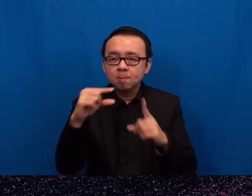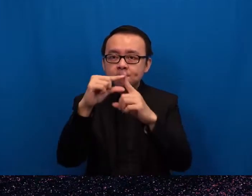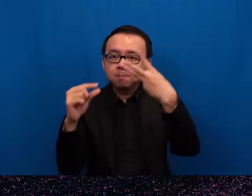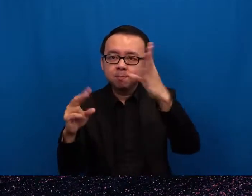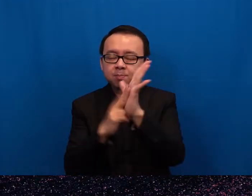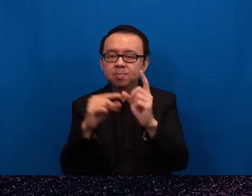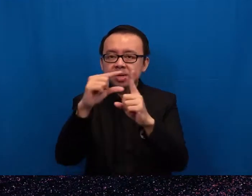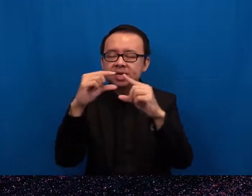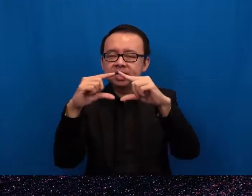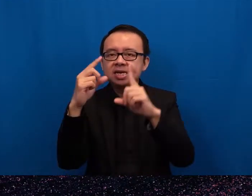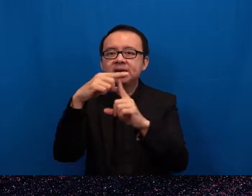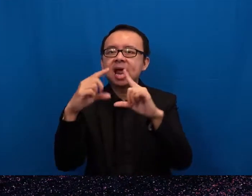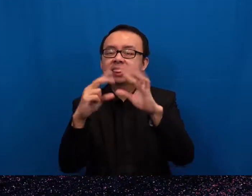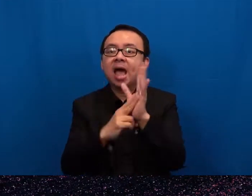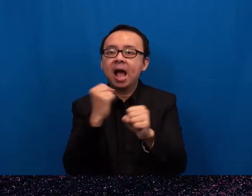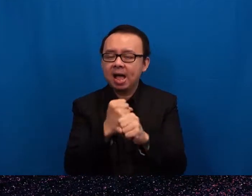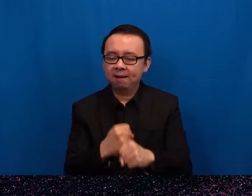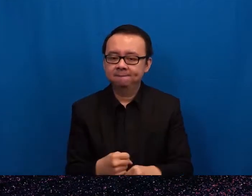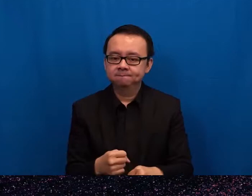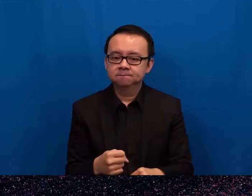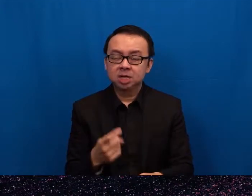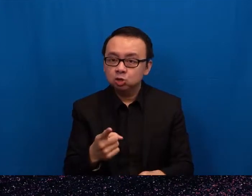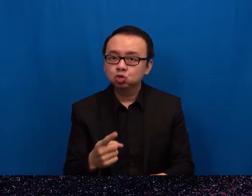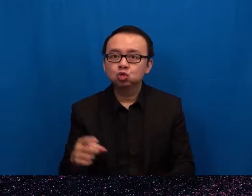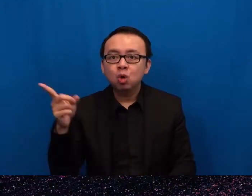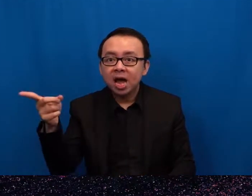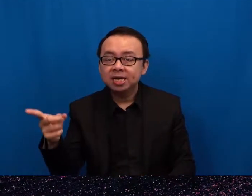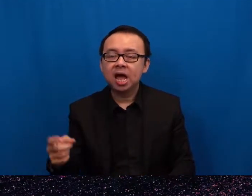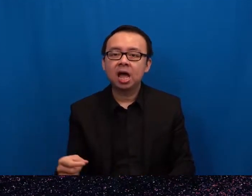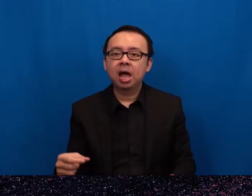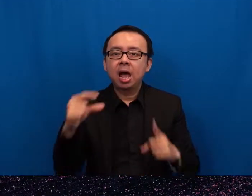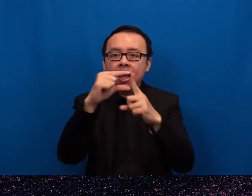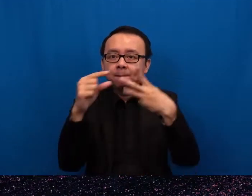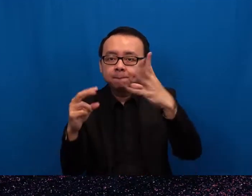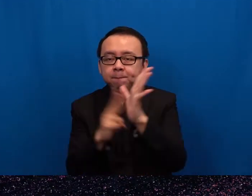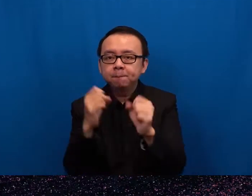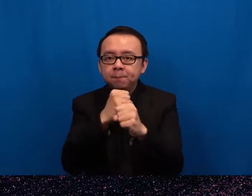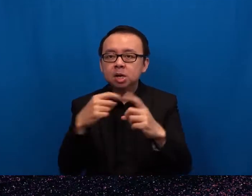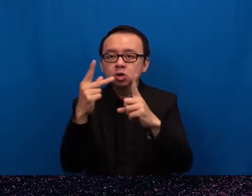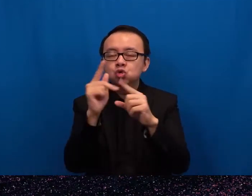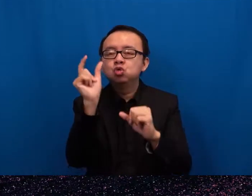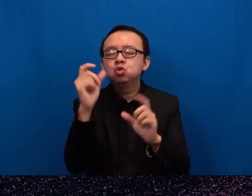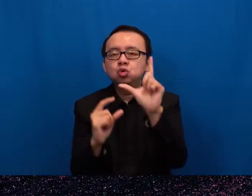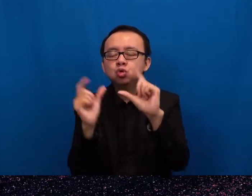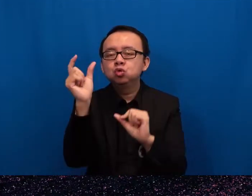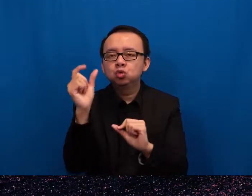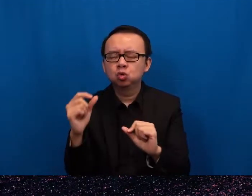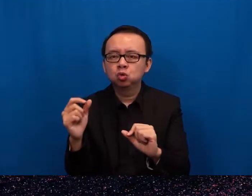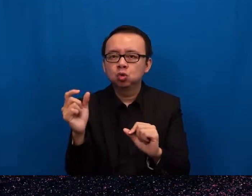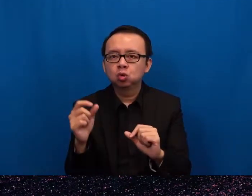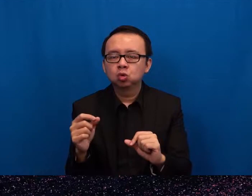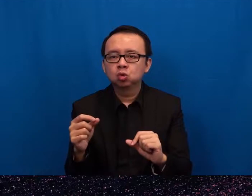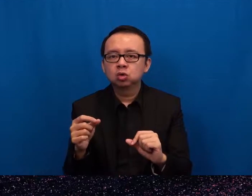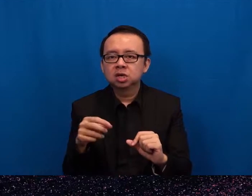ada penghulu-penghulu yang perlu orang-orang Indonesia ke sana.